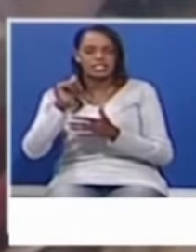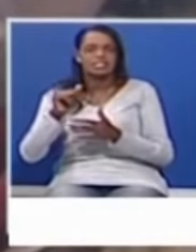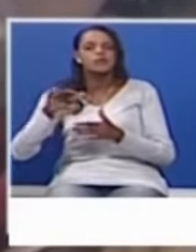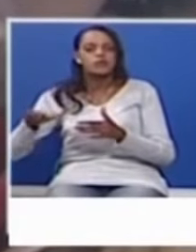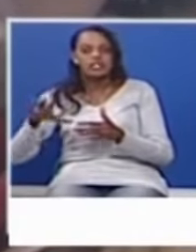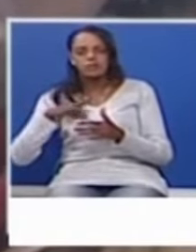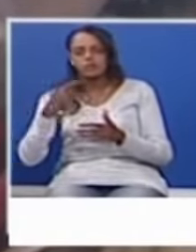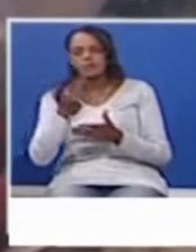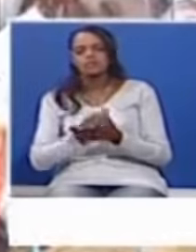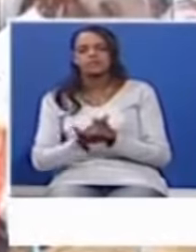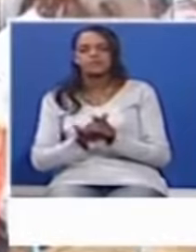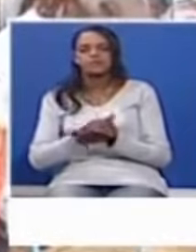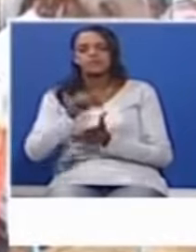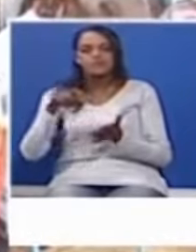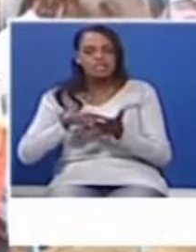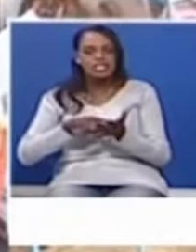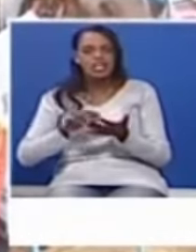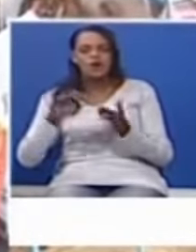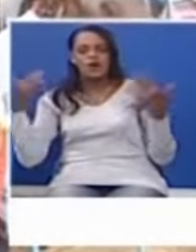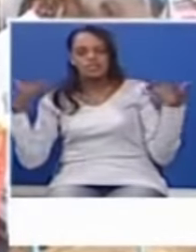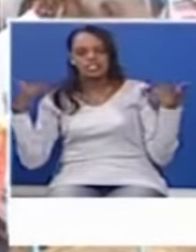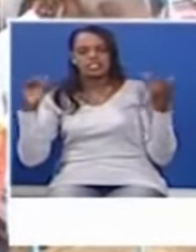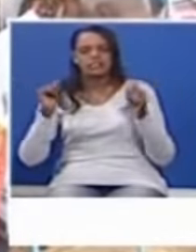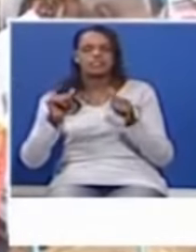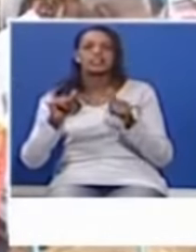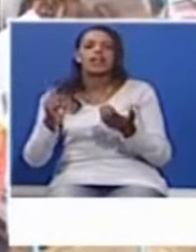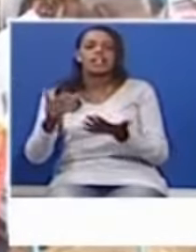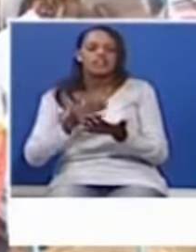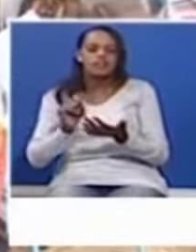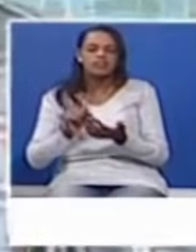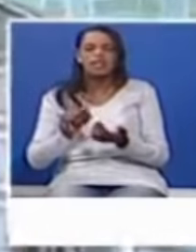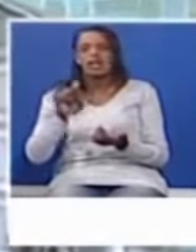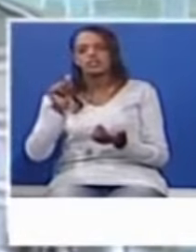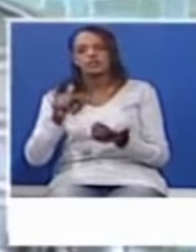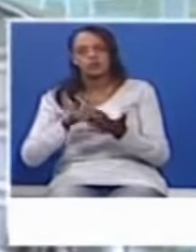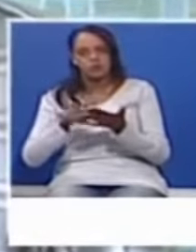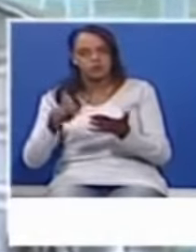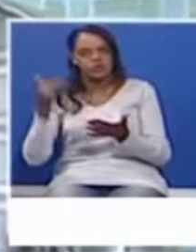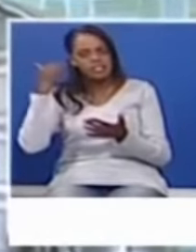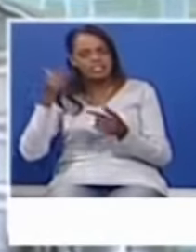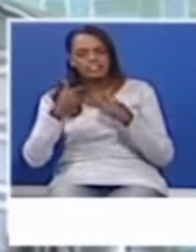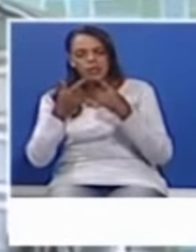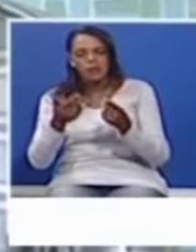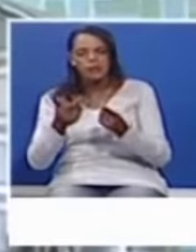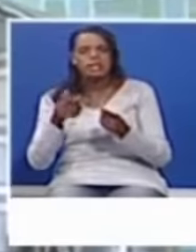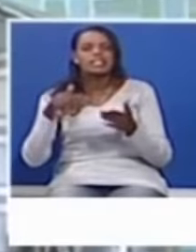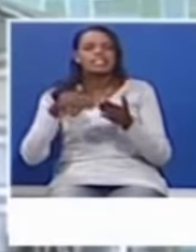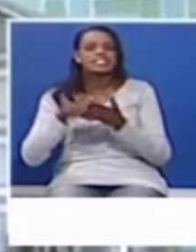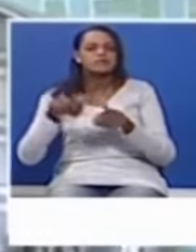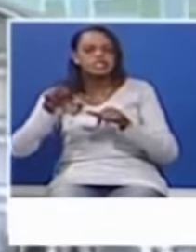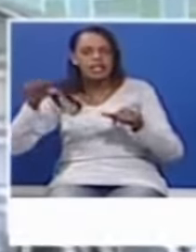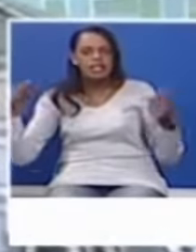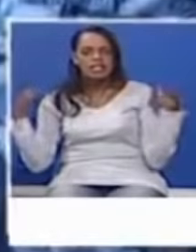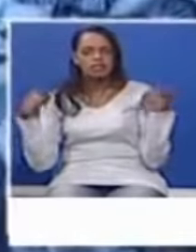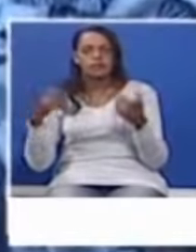ዘለዎ ተገሊፆም ኣብ ማእከላይ ቤት ፅሕፈት ማሕበር ሓላፊ ቁጠባዊ ኣገልግሎት ኣቶ ኣስመሮም ጎይቶኦም ንየሪና ብ ዝሃቦ ሓበሬታ ክሳብ ዝረሓቐ